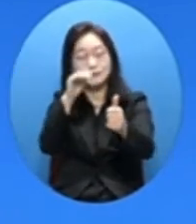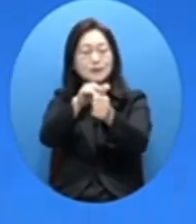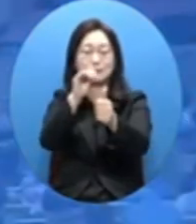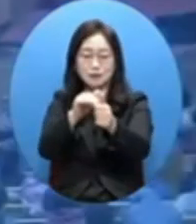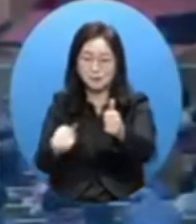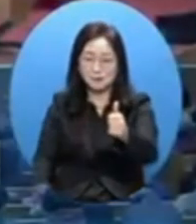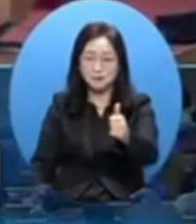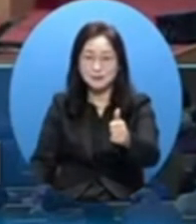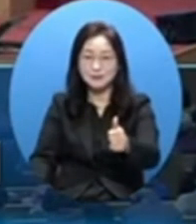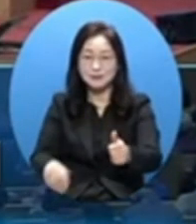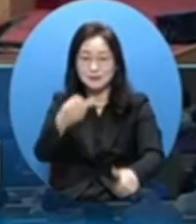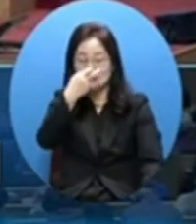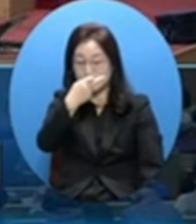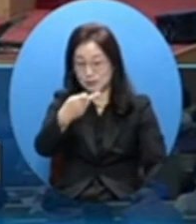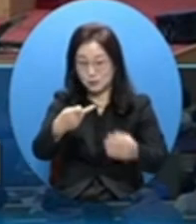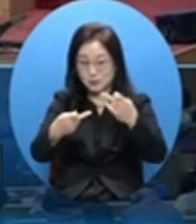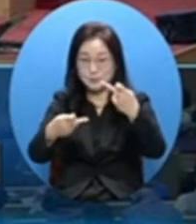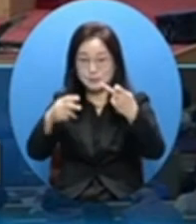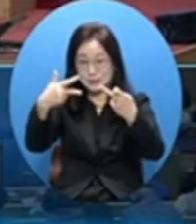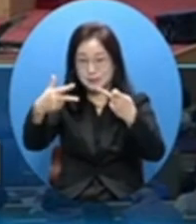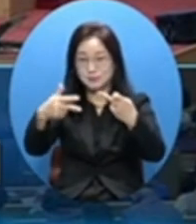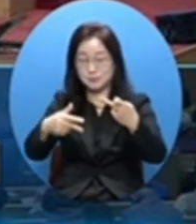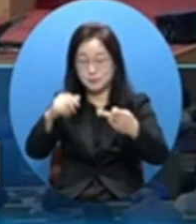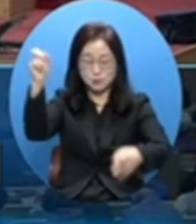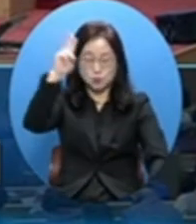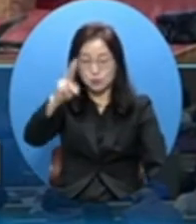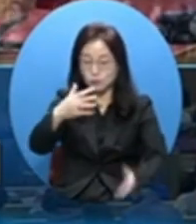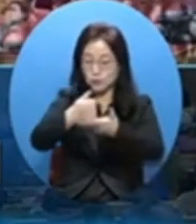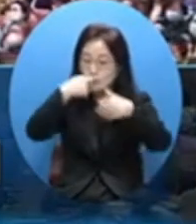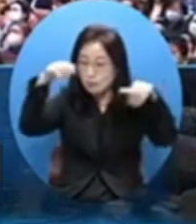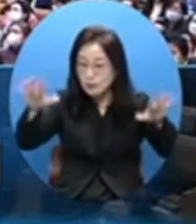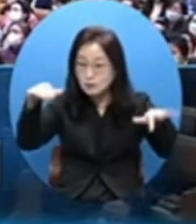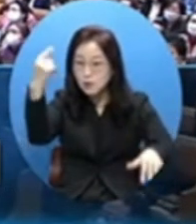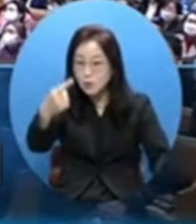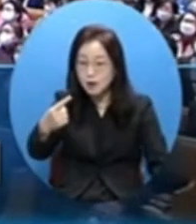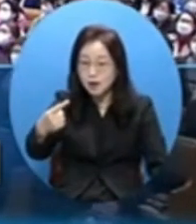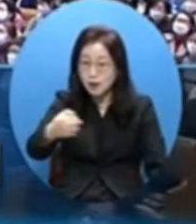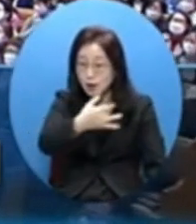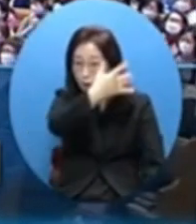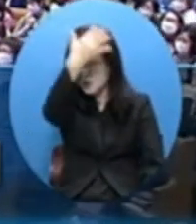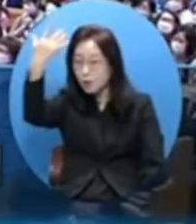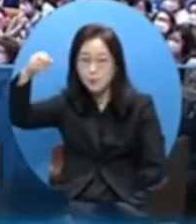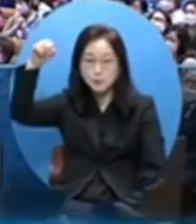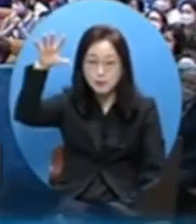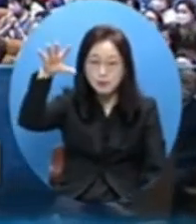사도행전 12장 10절입니다. 홀연히 주의 사자가 나타나매 옥중에 광채가 빛나며 또